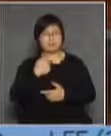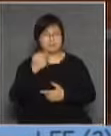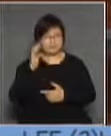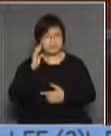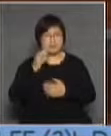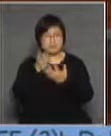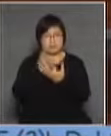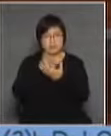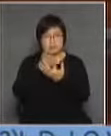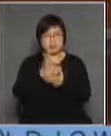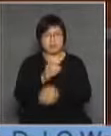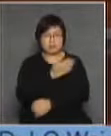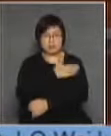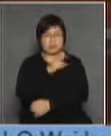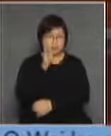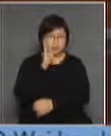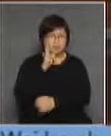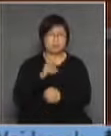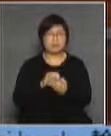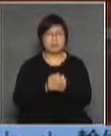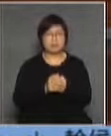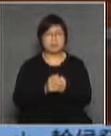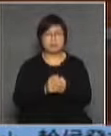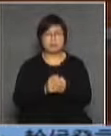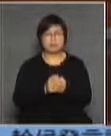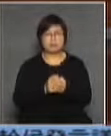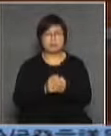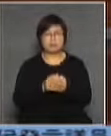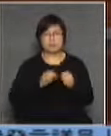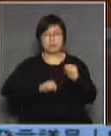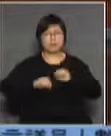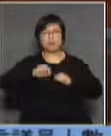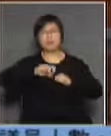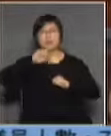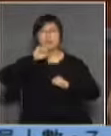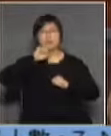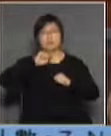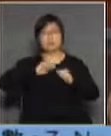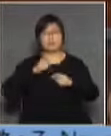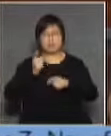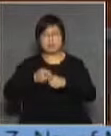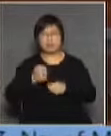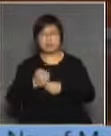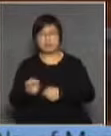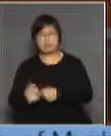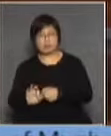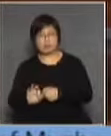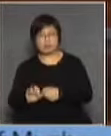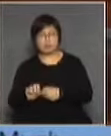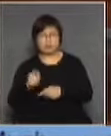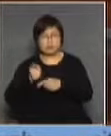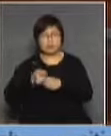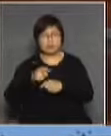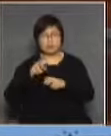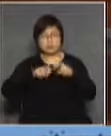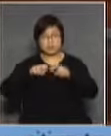極，好似好盡責。但係就姿態有，就冇實際。實際上尋找